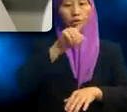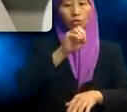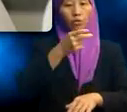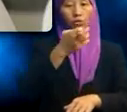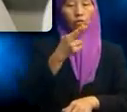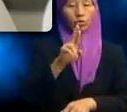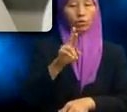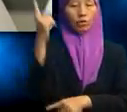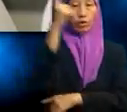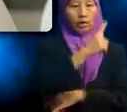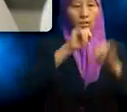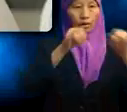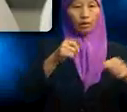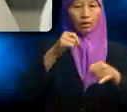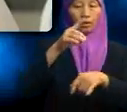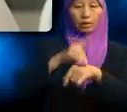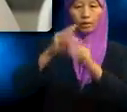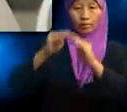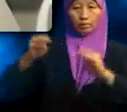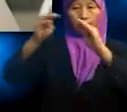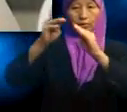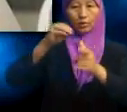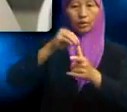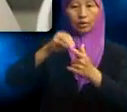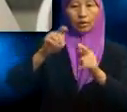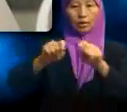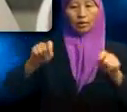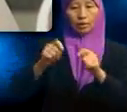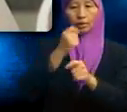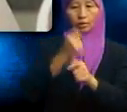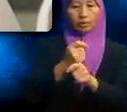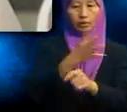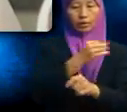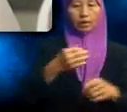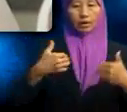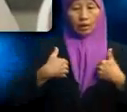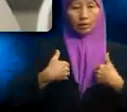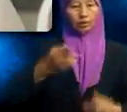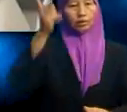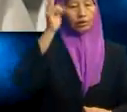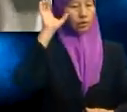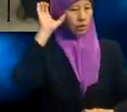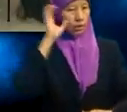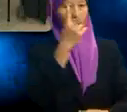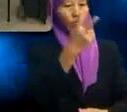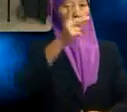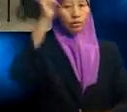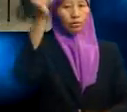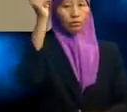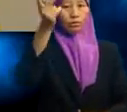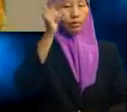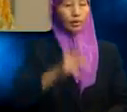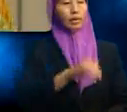hari Jumaat di masjid atau tempat-tempat tertentu dan didahului dengan dua khutbah. Ya, bagus. Terima